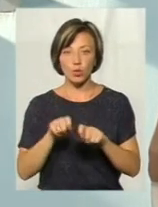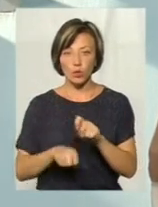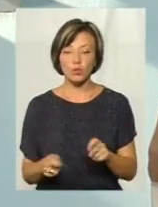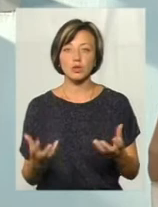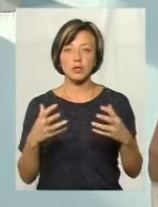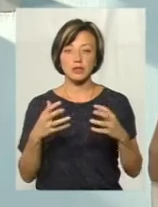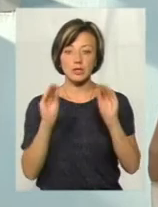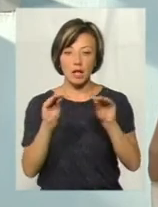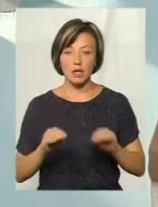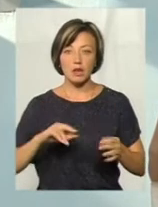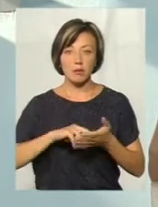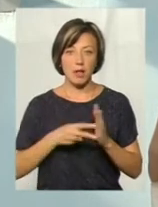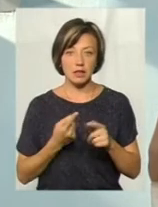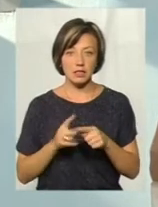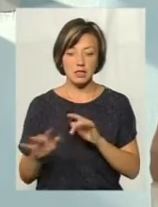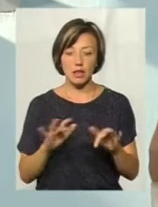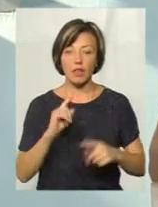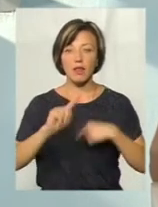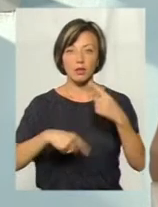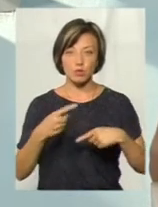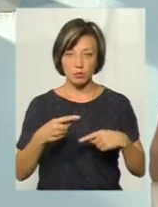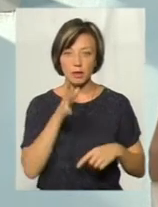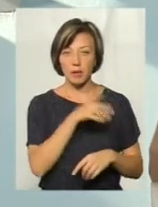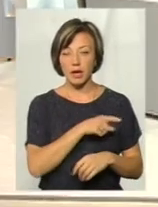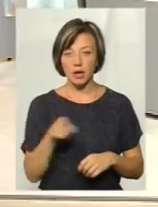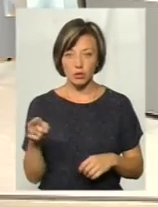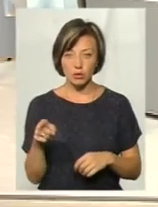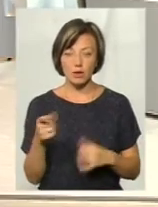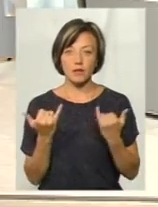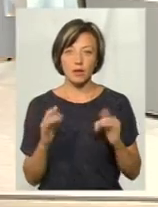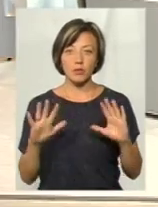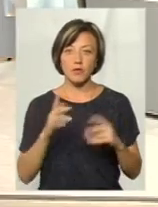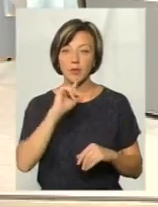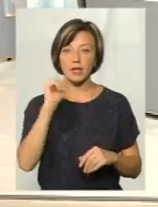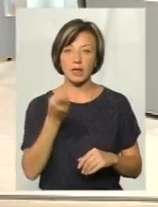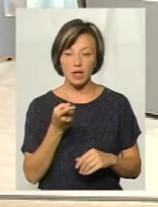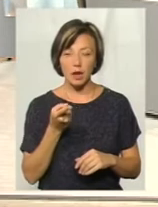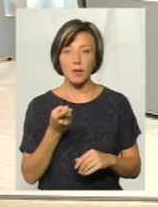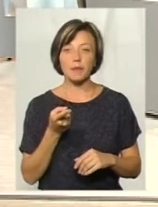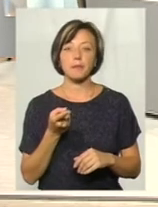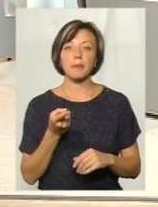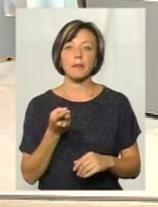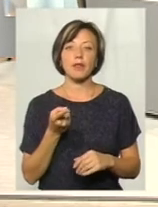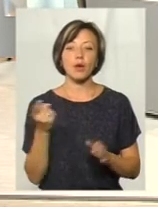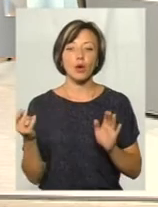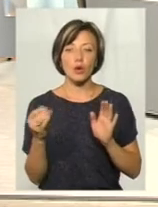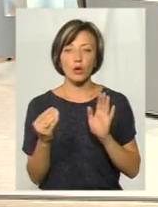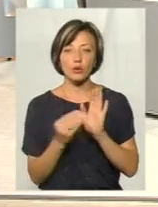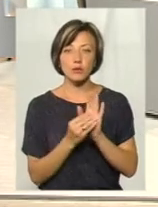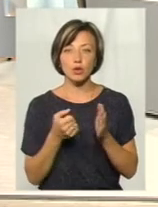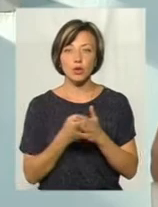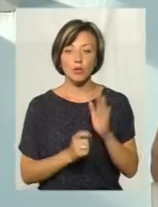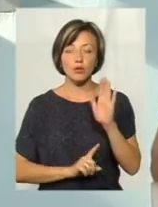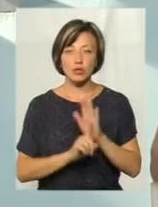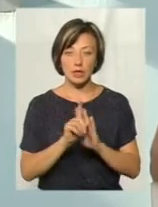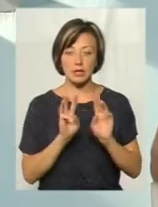складається план цих заходів на наступний контрольований період, в даному випадку це рік, розміщується до початку контрольного періоду